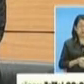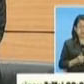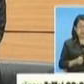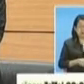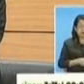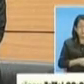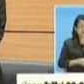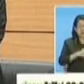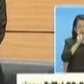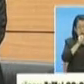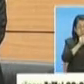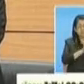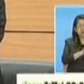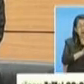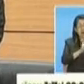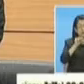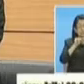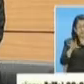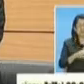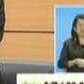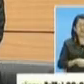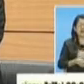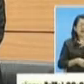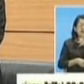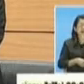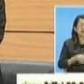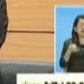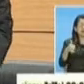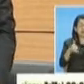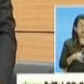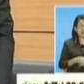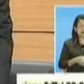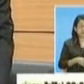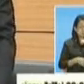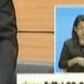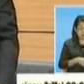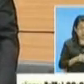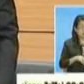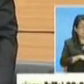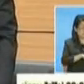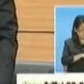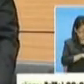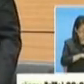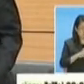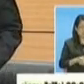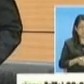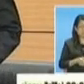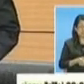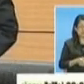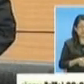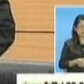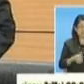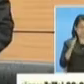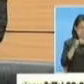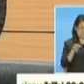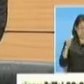างโทรทัศน์หน้าระรื่นว่ากระเซาเย้าแย่กันท่านประธานครับการละเมิดสิทธิเสรี